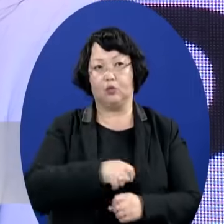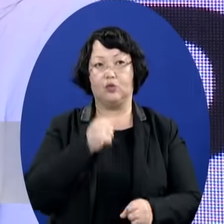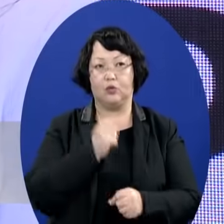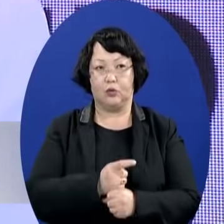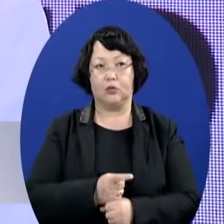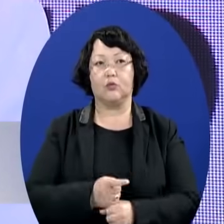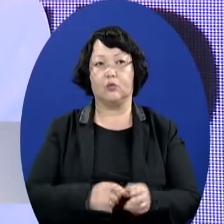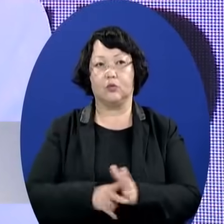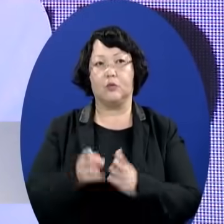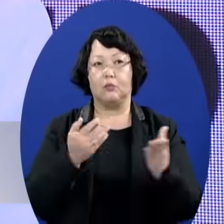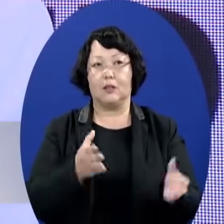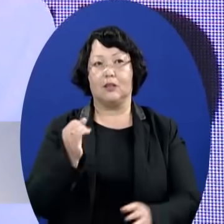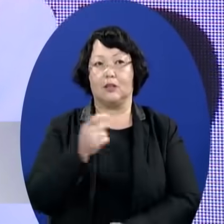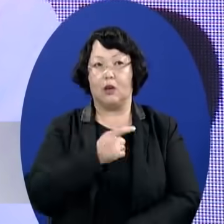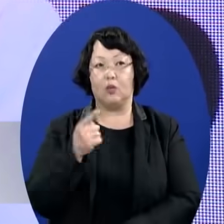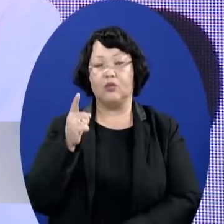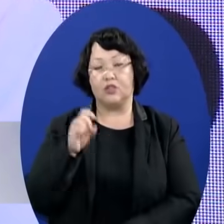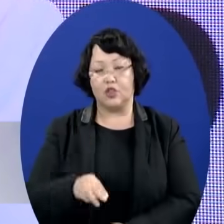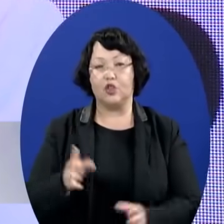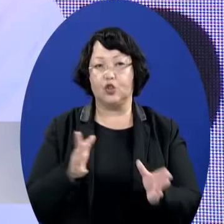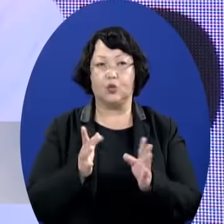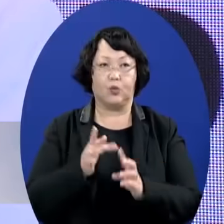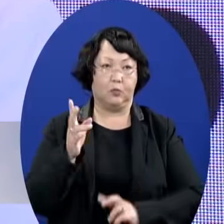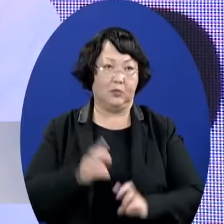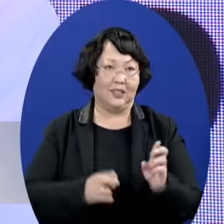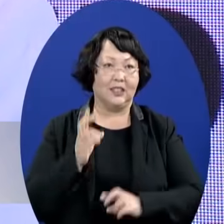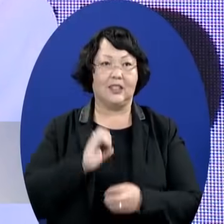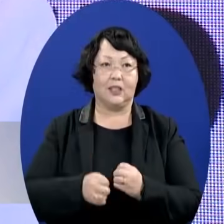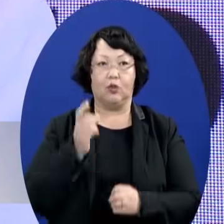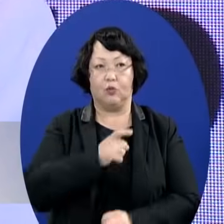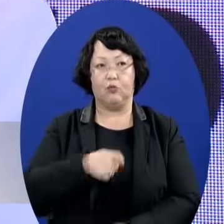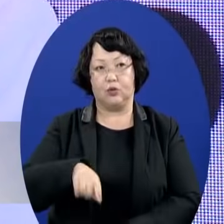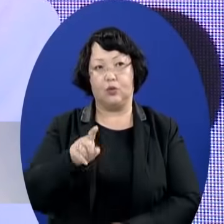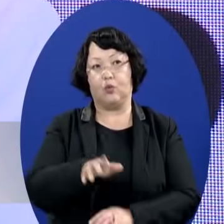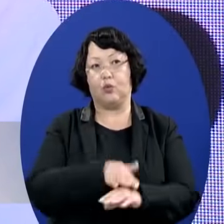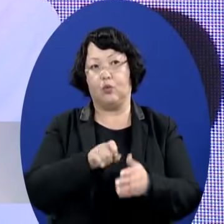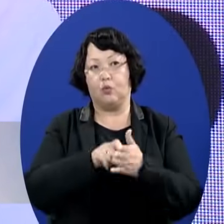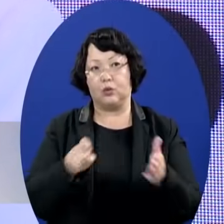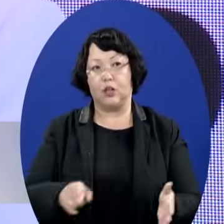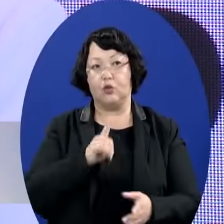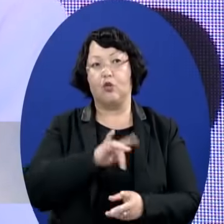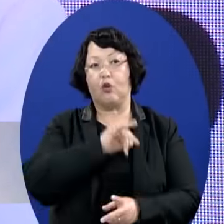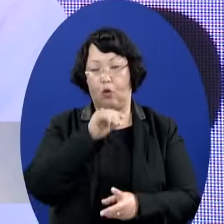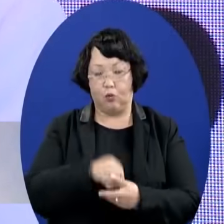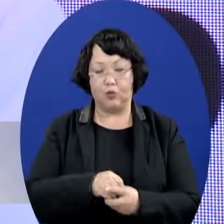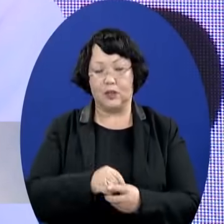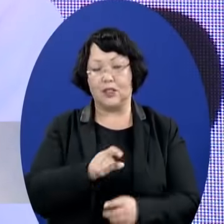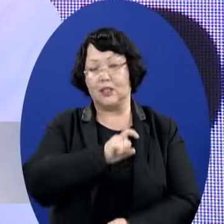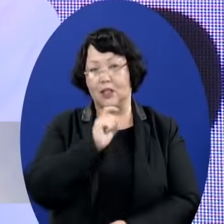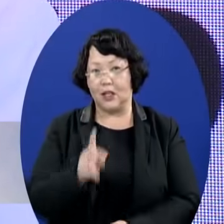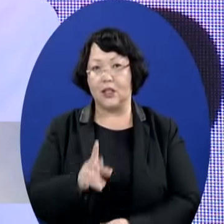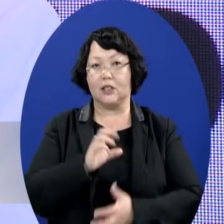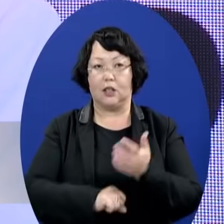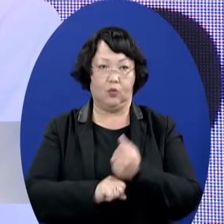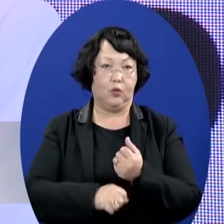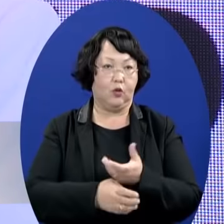гаргаж байна. Бид нар энэ санхүүжилтийг бол жижиг дунд бизнес эрхлэгчнэрийн урт хугацааны хөрөнгө оруулалтын зээлүүдийг